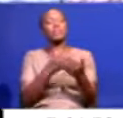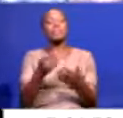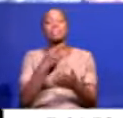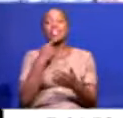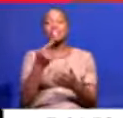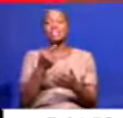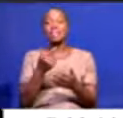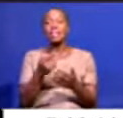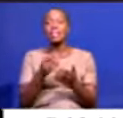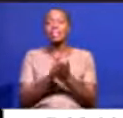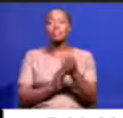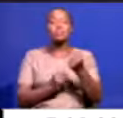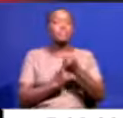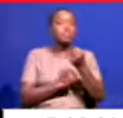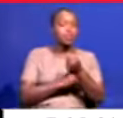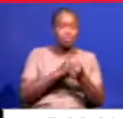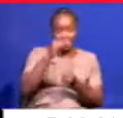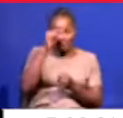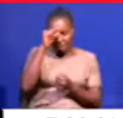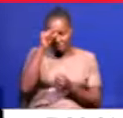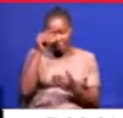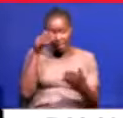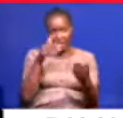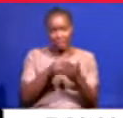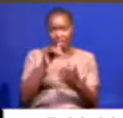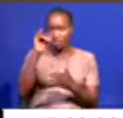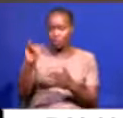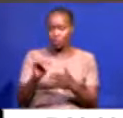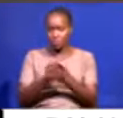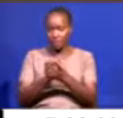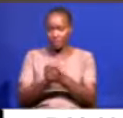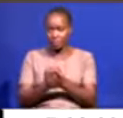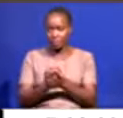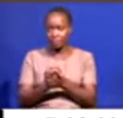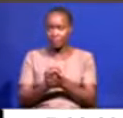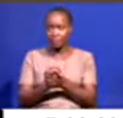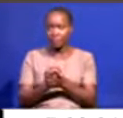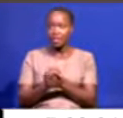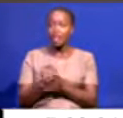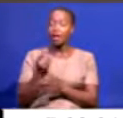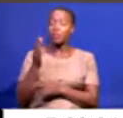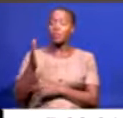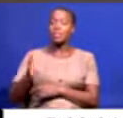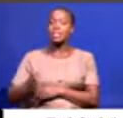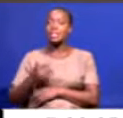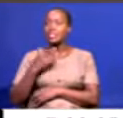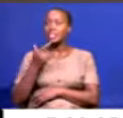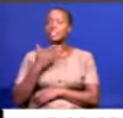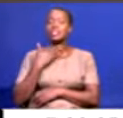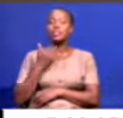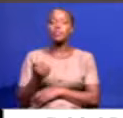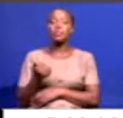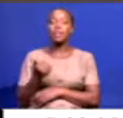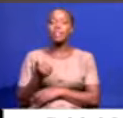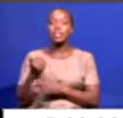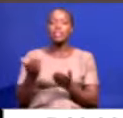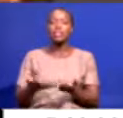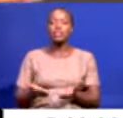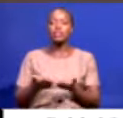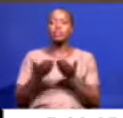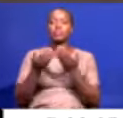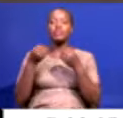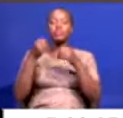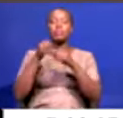uvamizi unaofadhiliwa na serikali dhidi ya chama cha Jubilee. Kwa upande mmoja wanasema wanataka kuimarisha